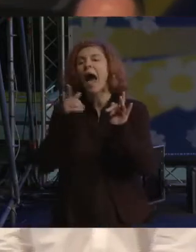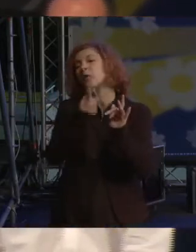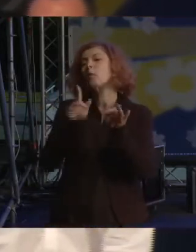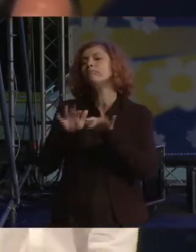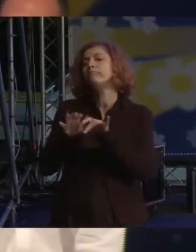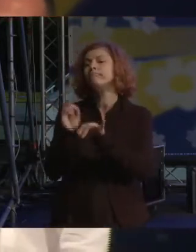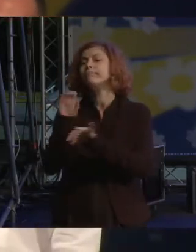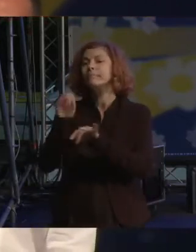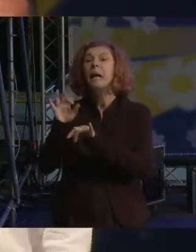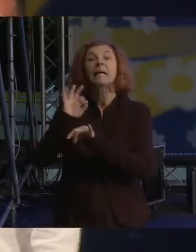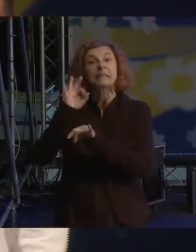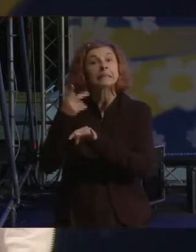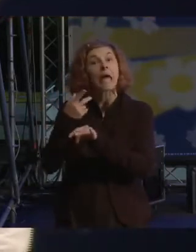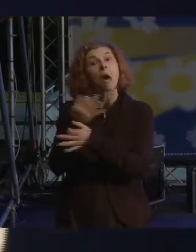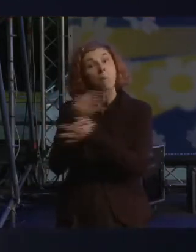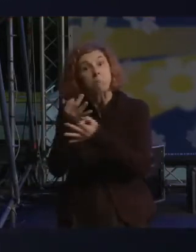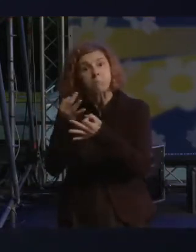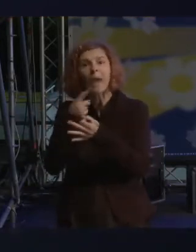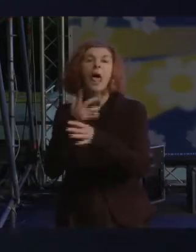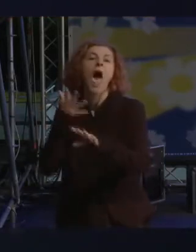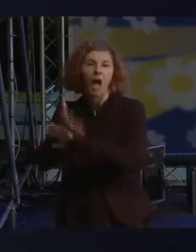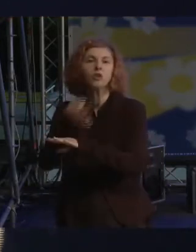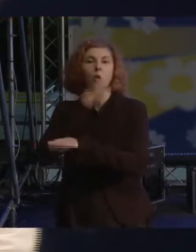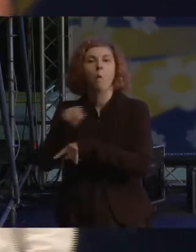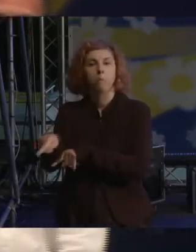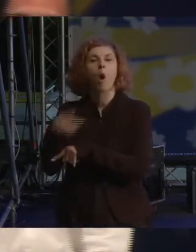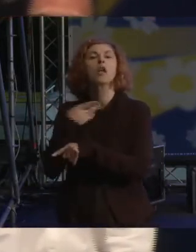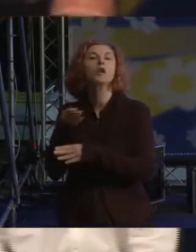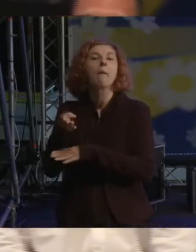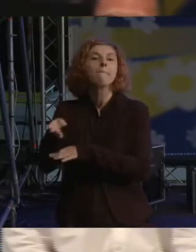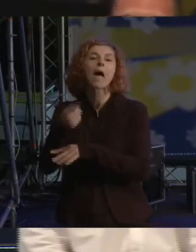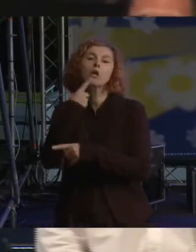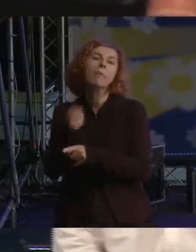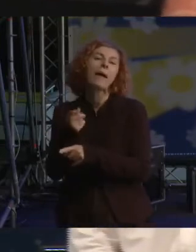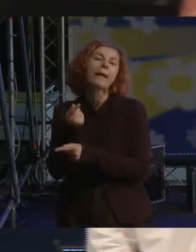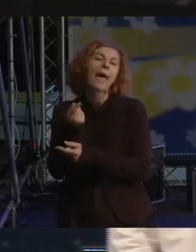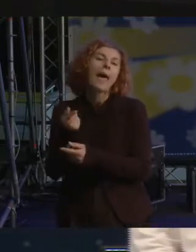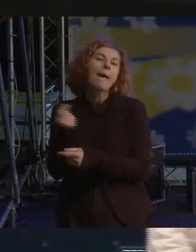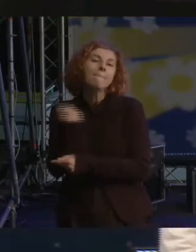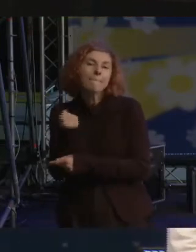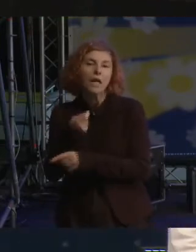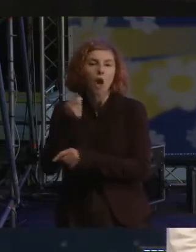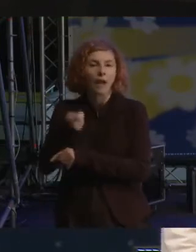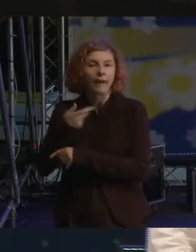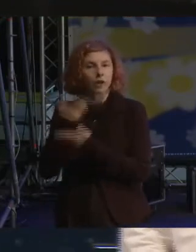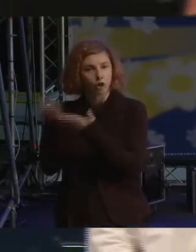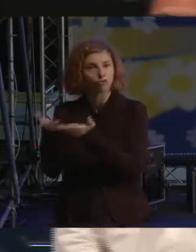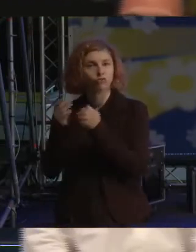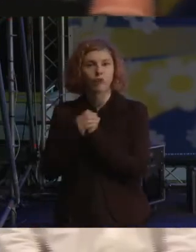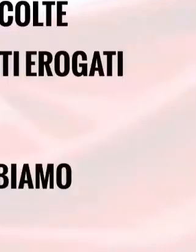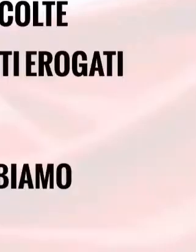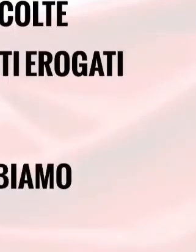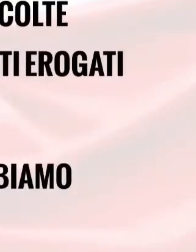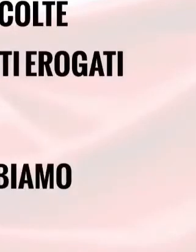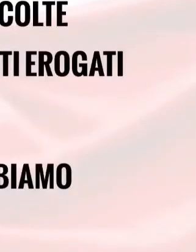accedere alla a tutto il percorso del microcredito la cosa più importante era appunto convincere anche gli istituti di